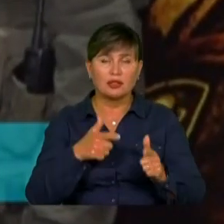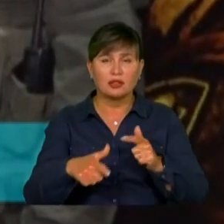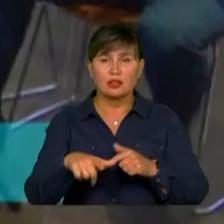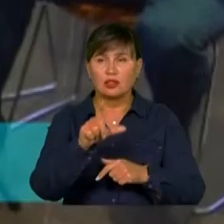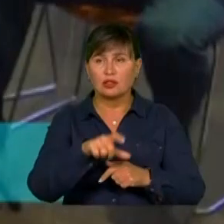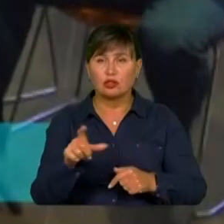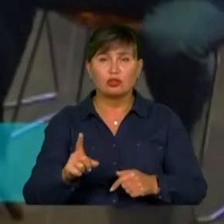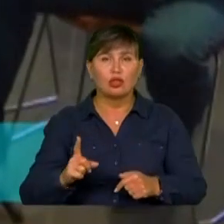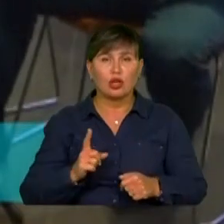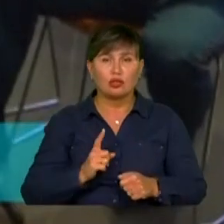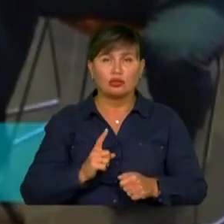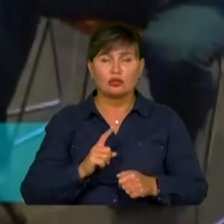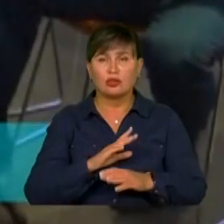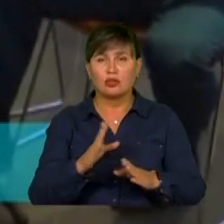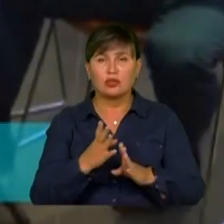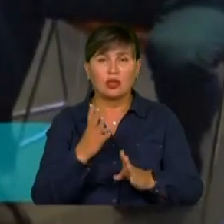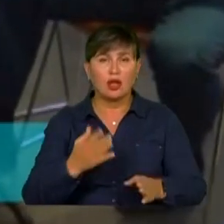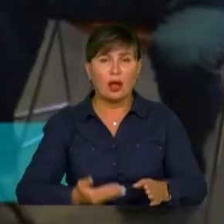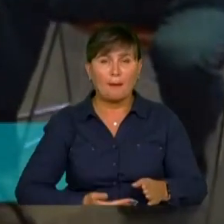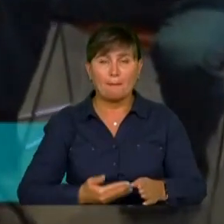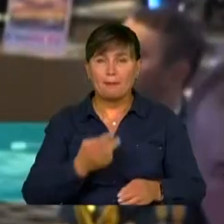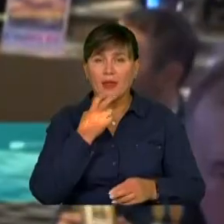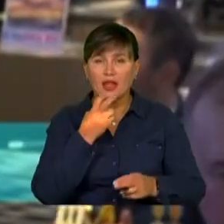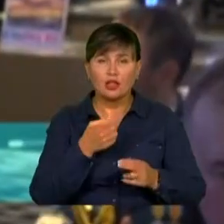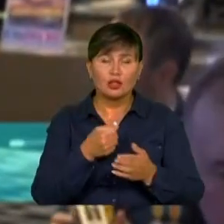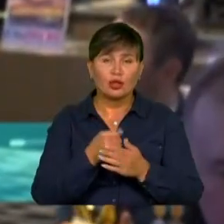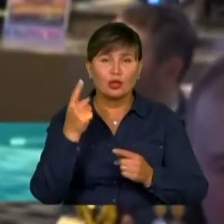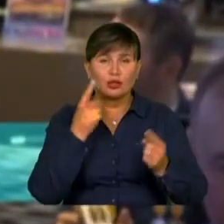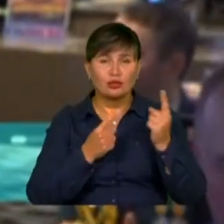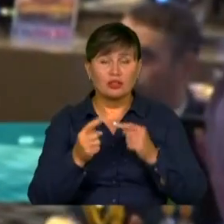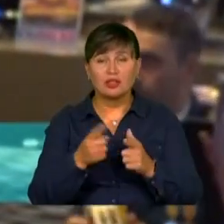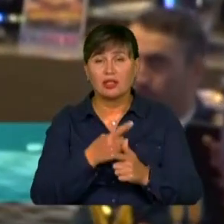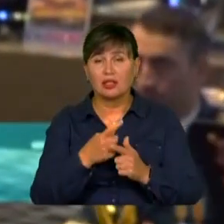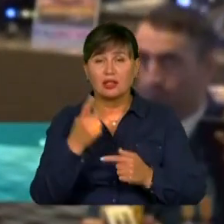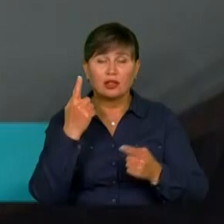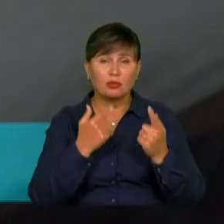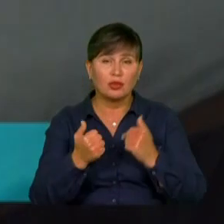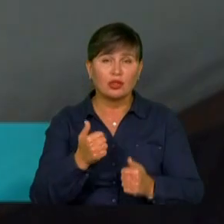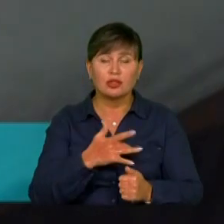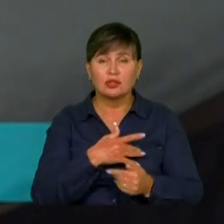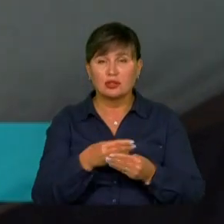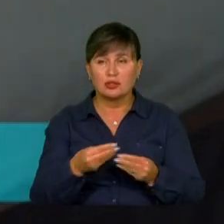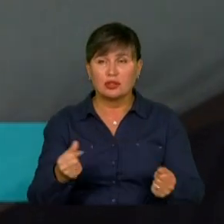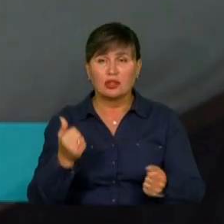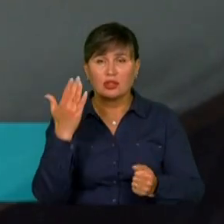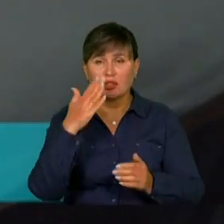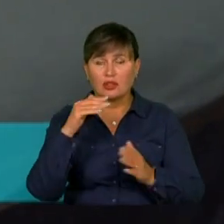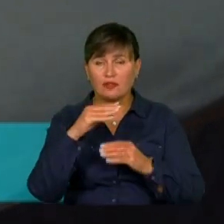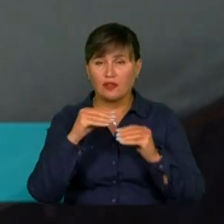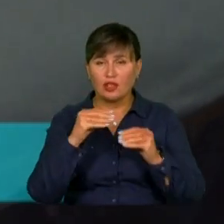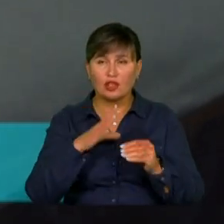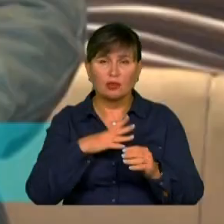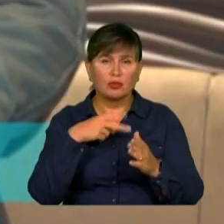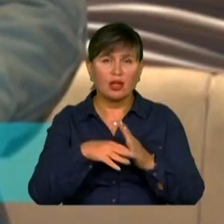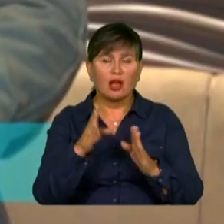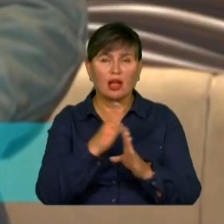что его ожидает не очередная комедия, которая рассмешит до слез, или не мелодрама, что растопит сердце. Киновечер был буквально пропитан